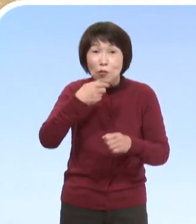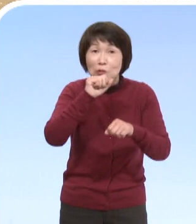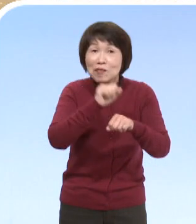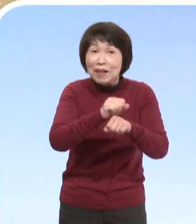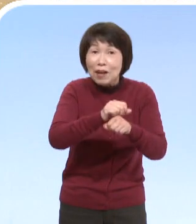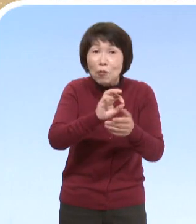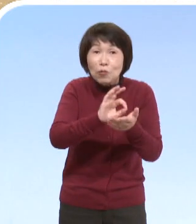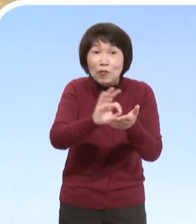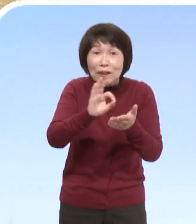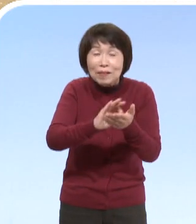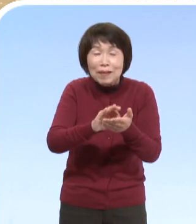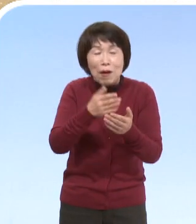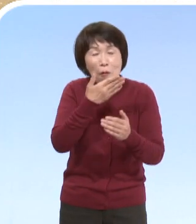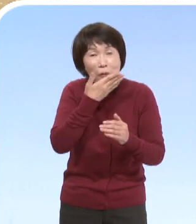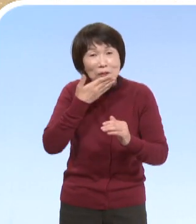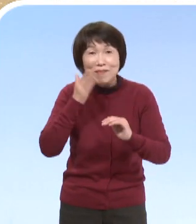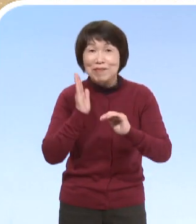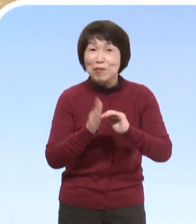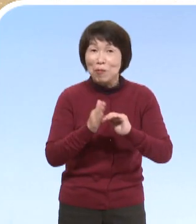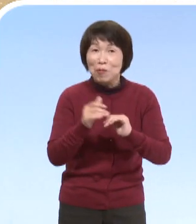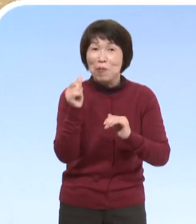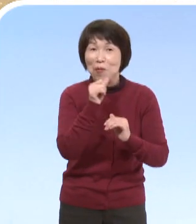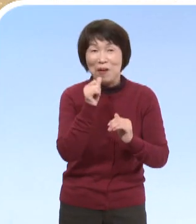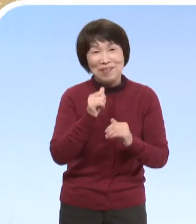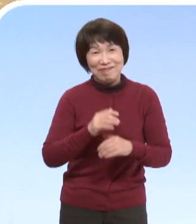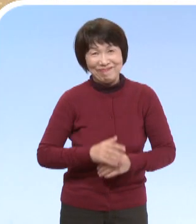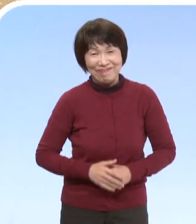ったお手軽レシピをご紹介します。